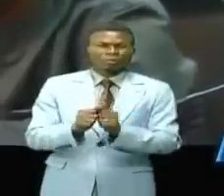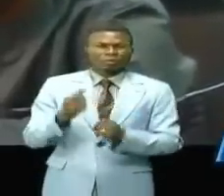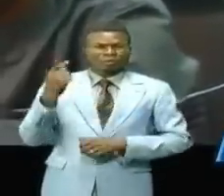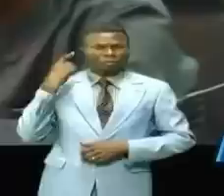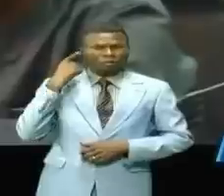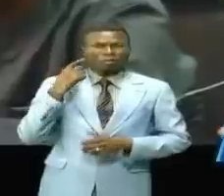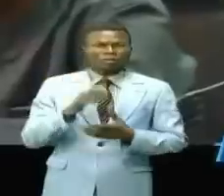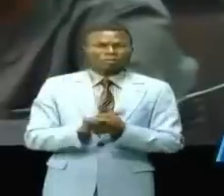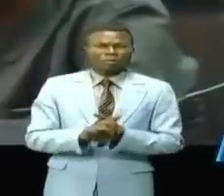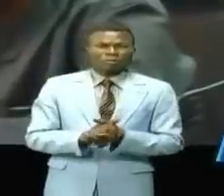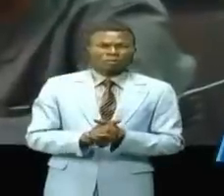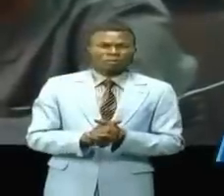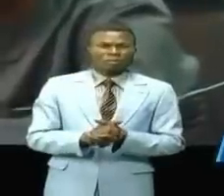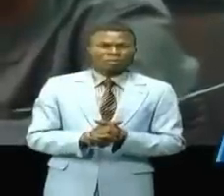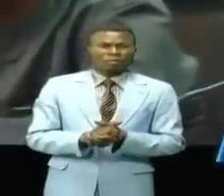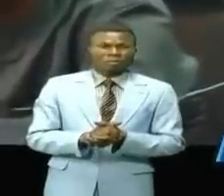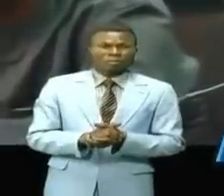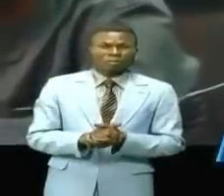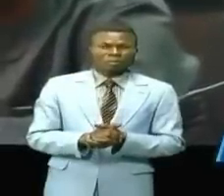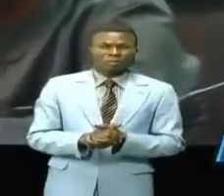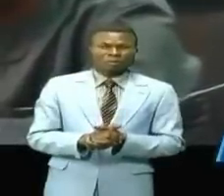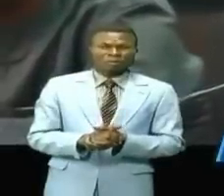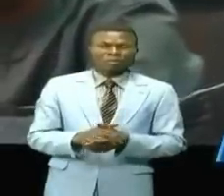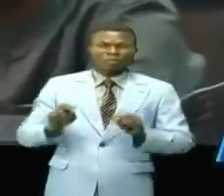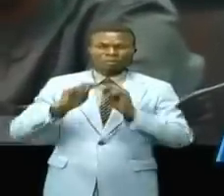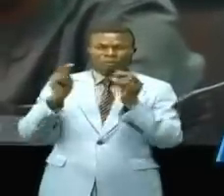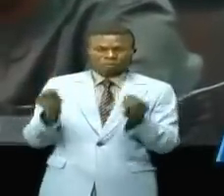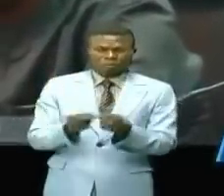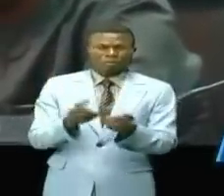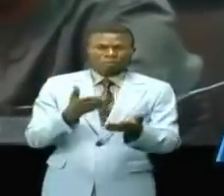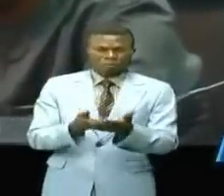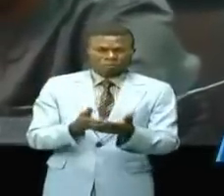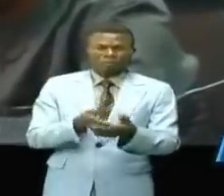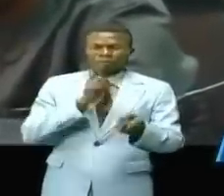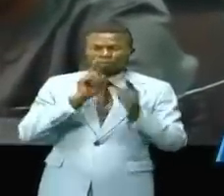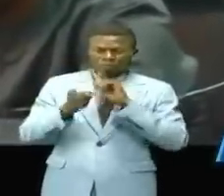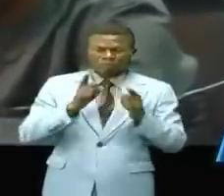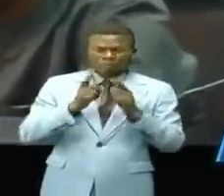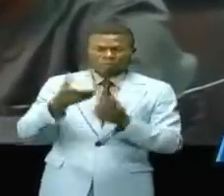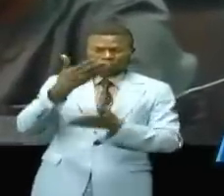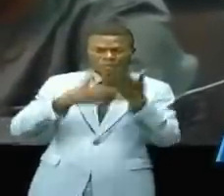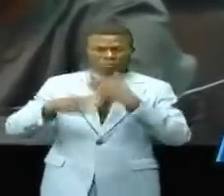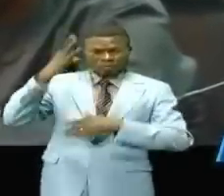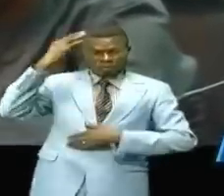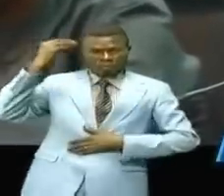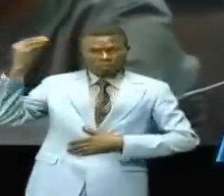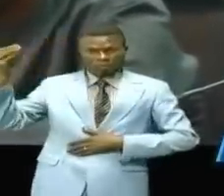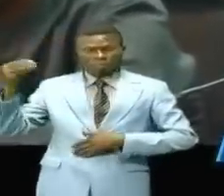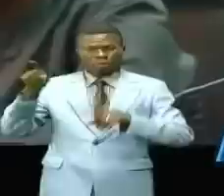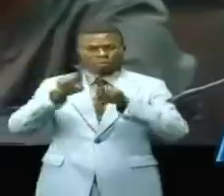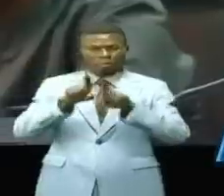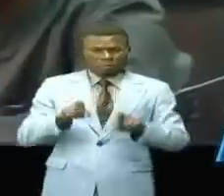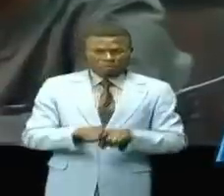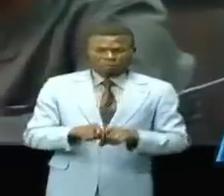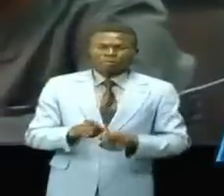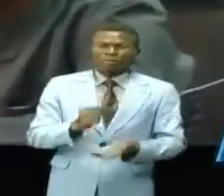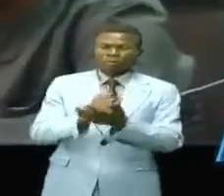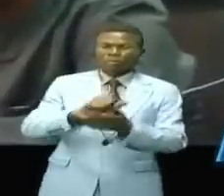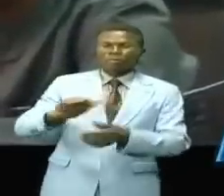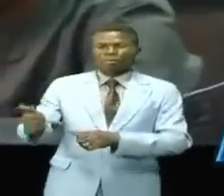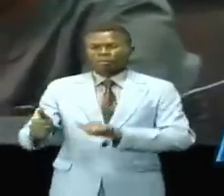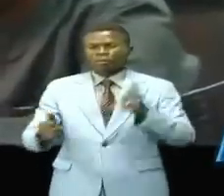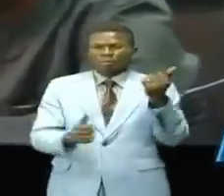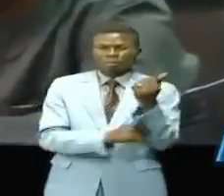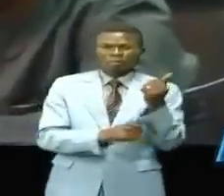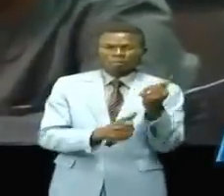créer un réseau de femmes pour les échanges mutuels et l'entraide